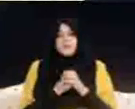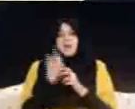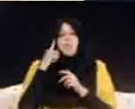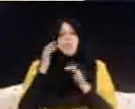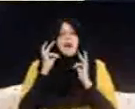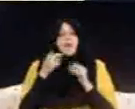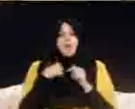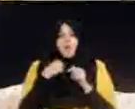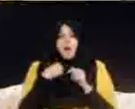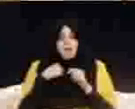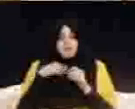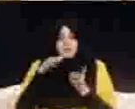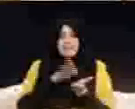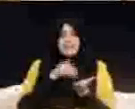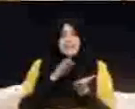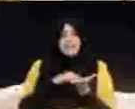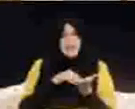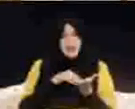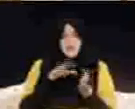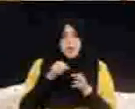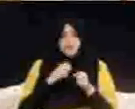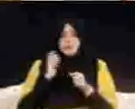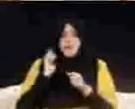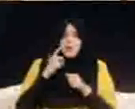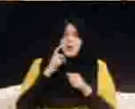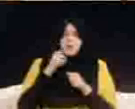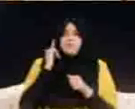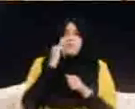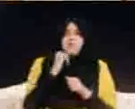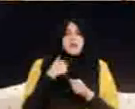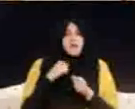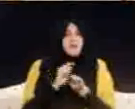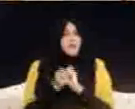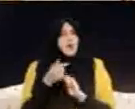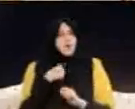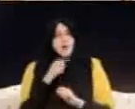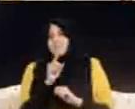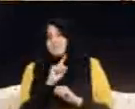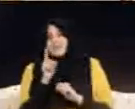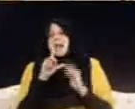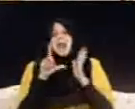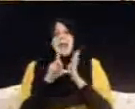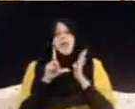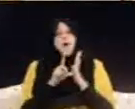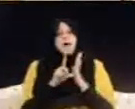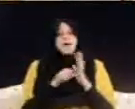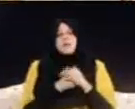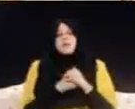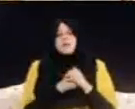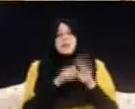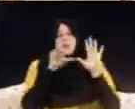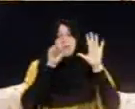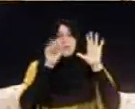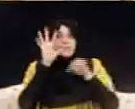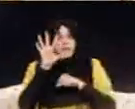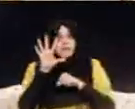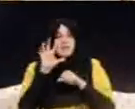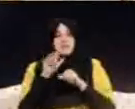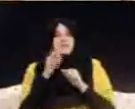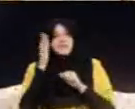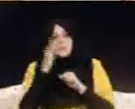الحقوق الميراثية كما منصوص عليها في القانون المدني، في قانون 75-58